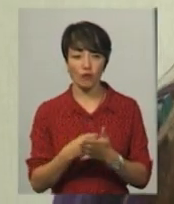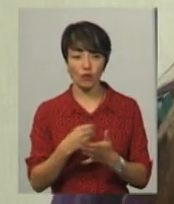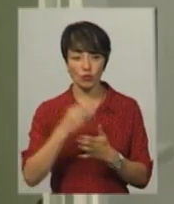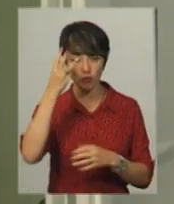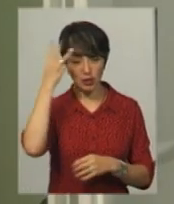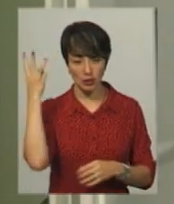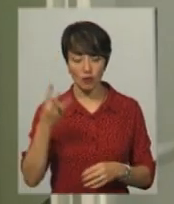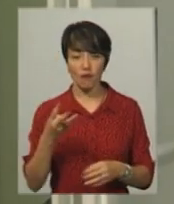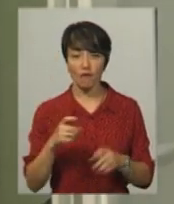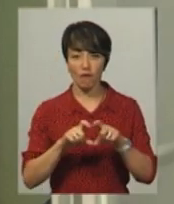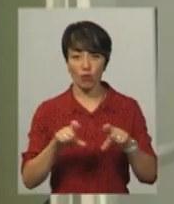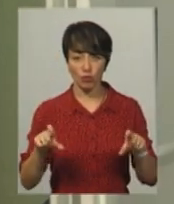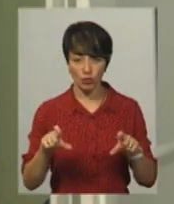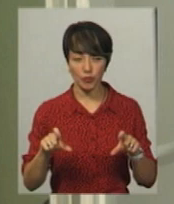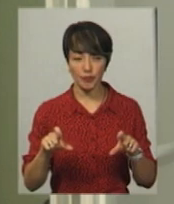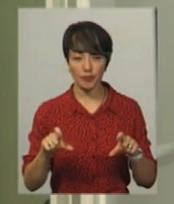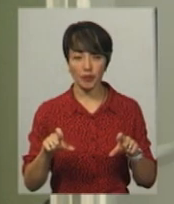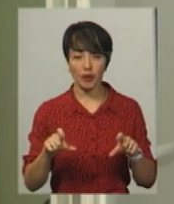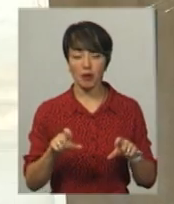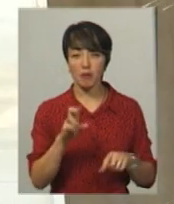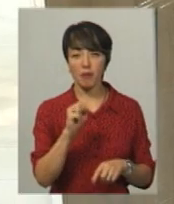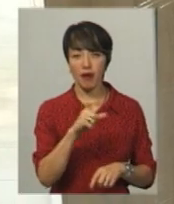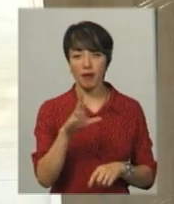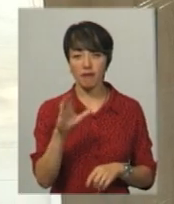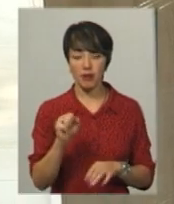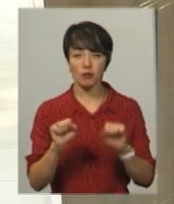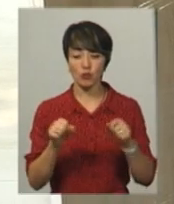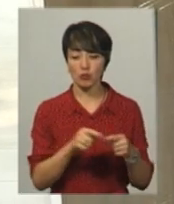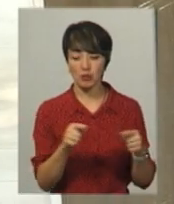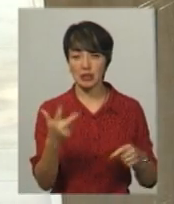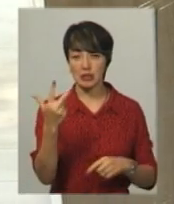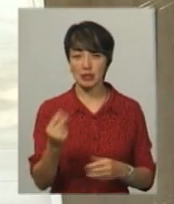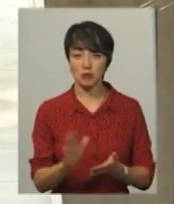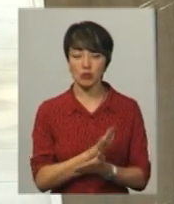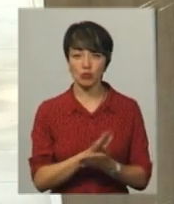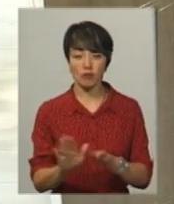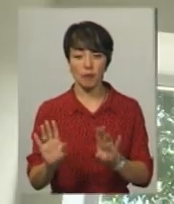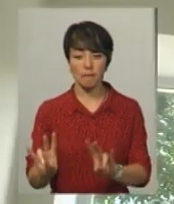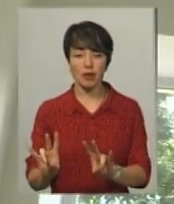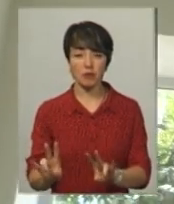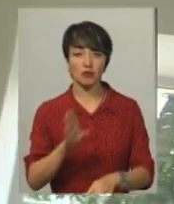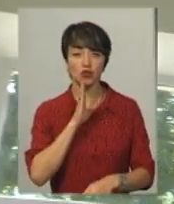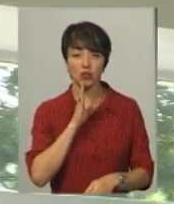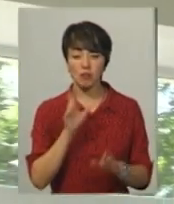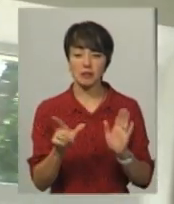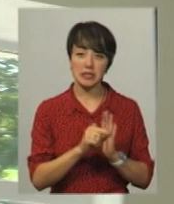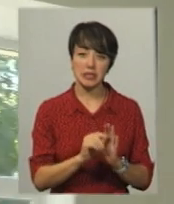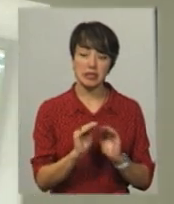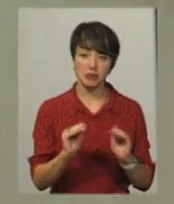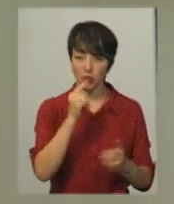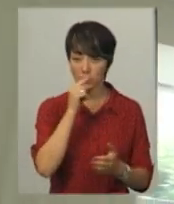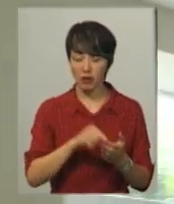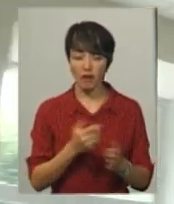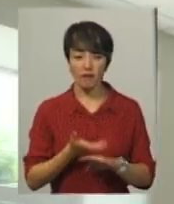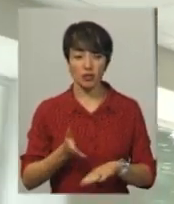голова правління Хмельницької організації «Гендерна рада» Тетяна Баєва, зможуть протягом 3 днів безкоштовно перебувати жінки, можливо, з дітьми, які опинилися